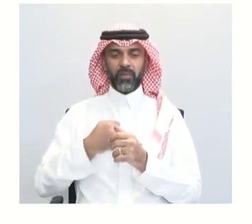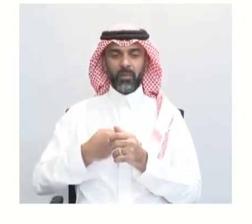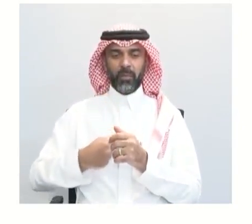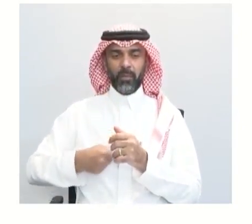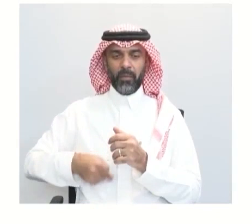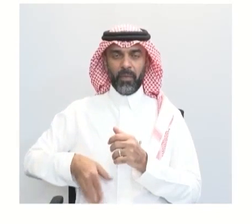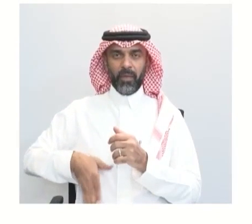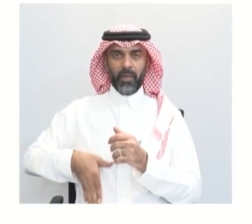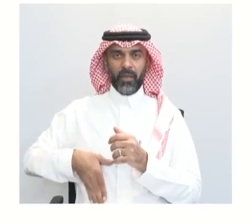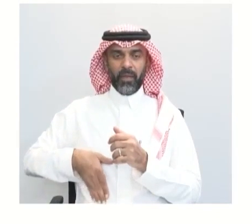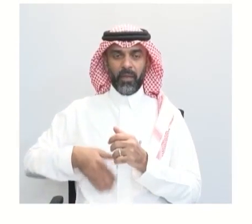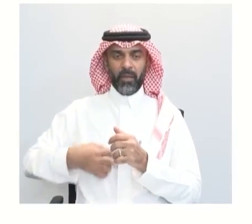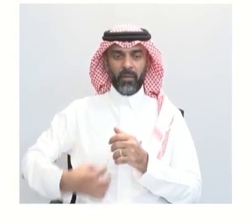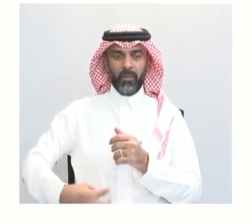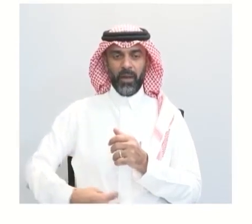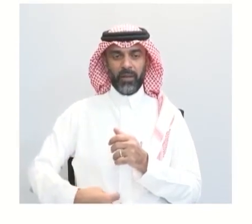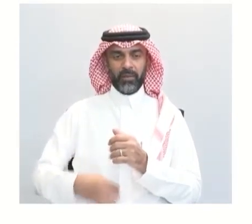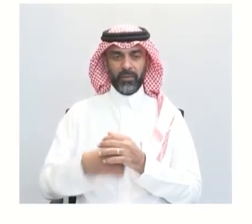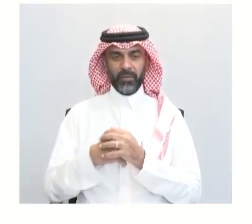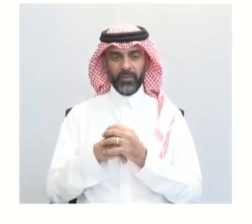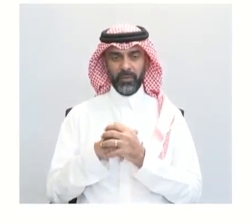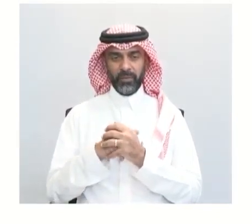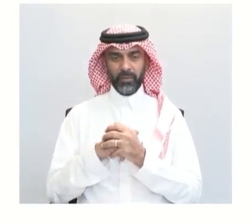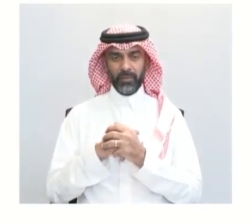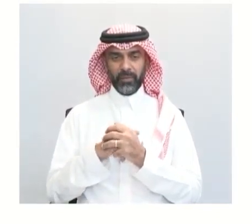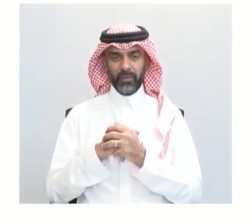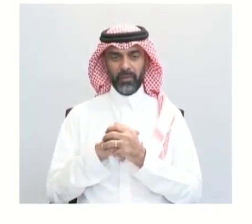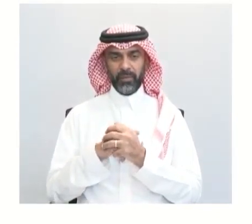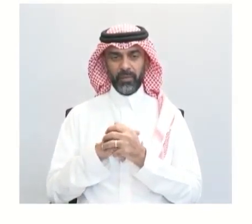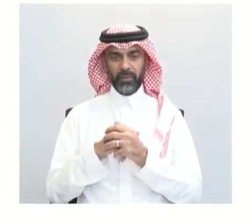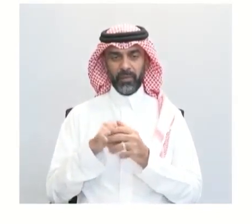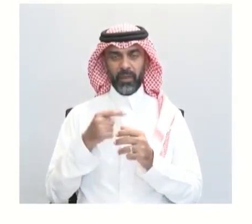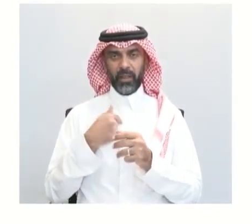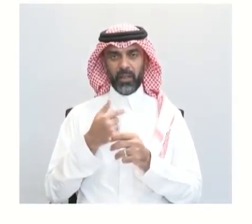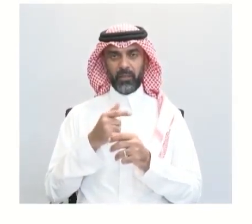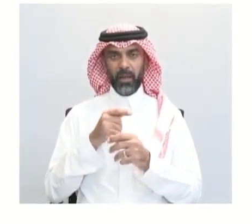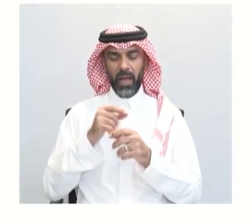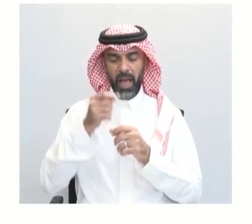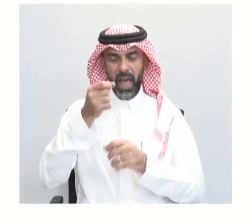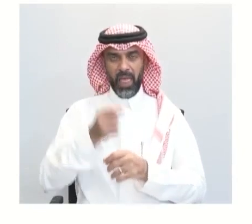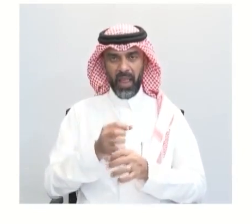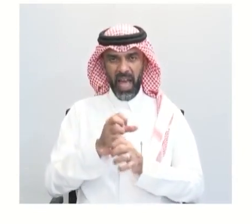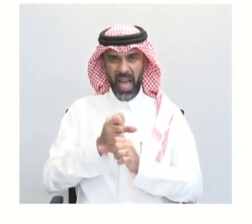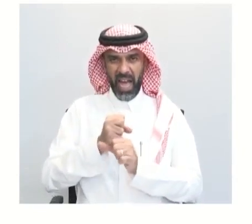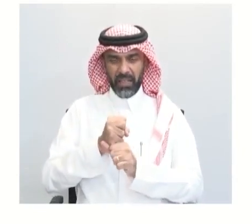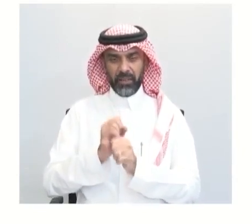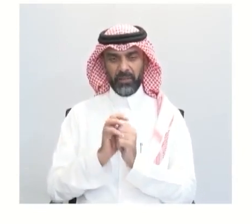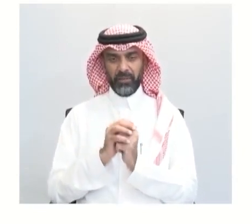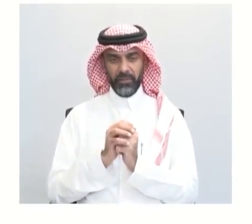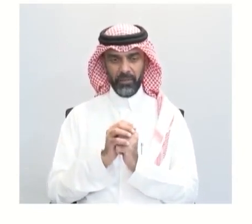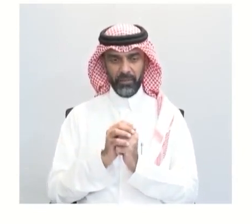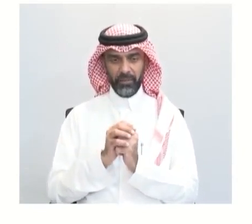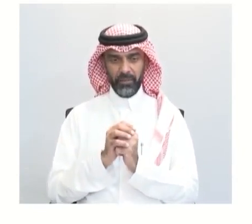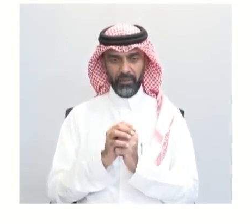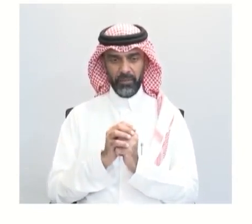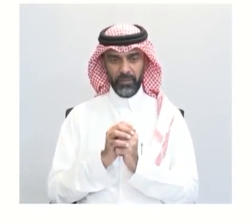دخل الطعام عبر ماذا هذه البوابه هذه المنطقه نسميها العضله العاصره الفؤاديه هنالك عضلتين هنالك